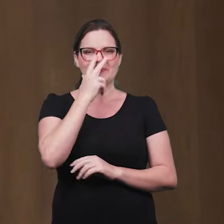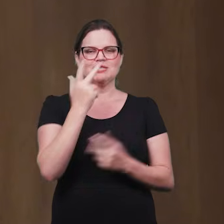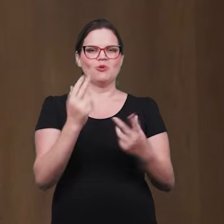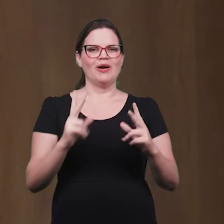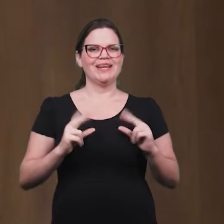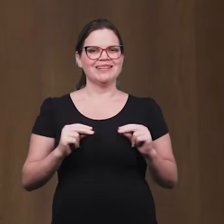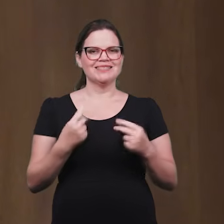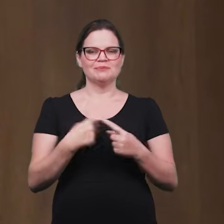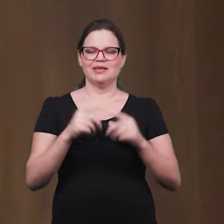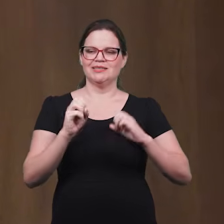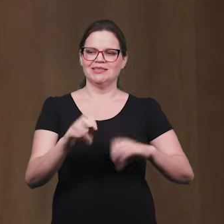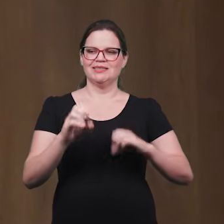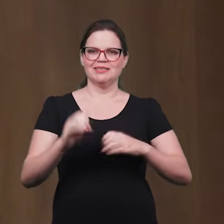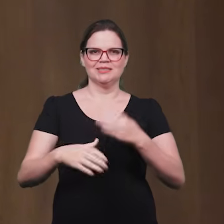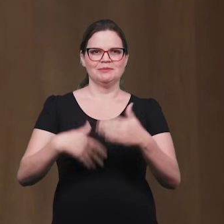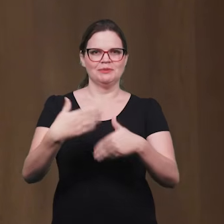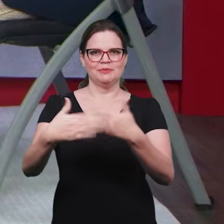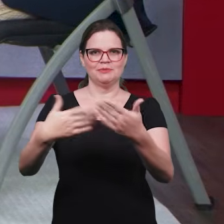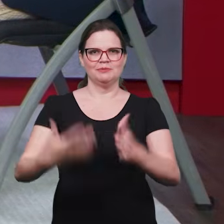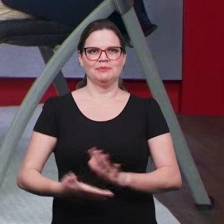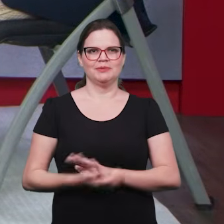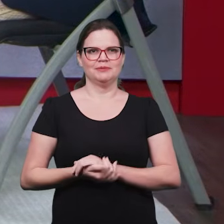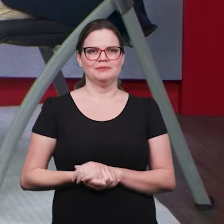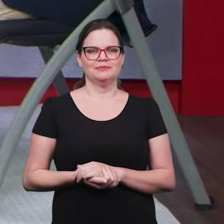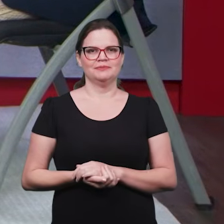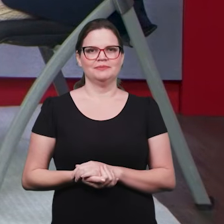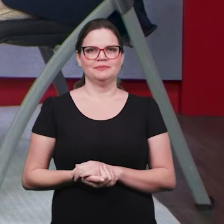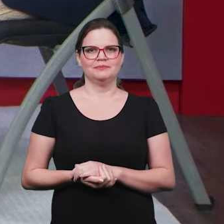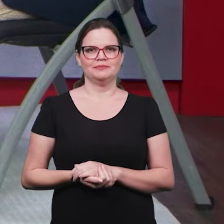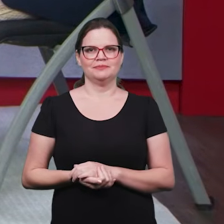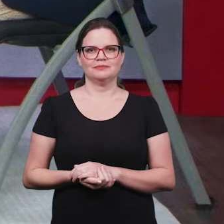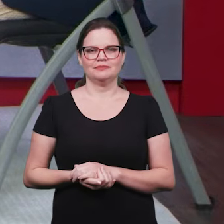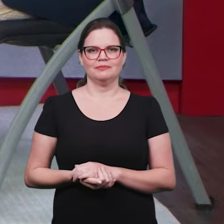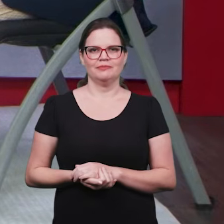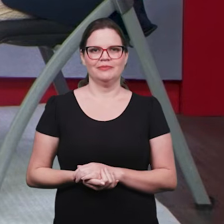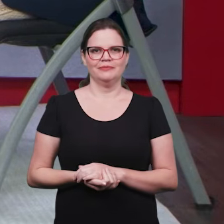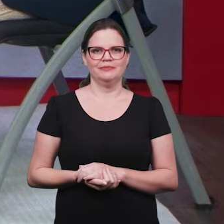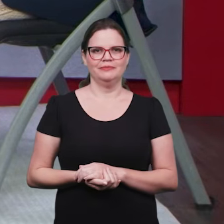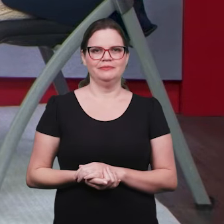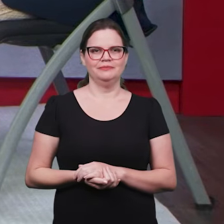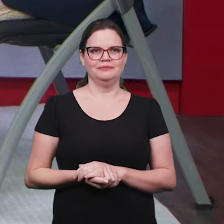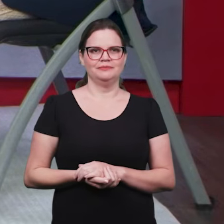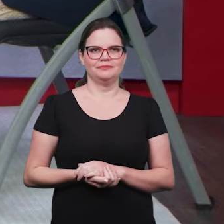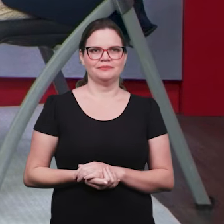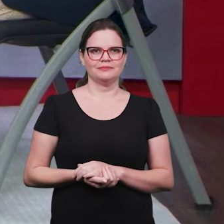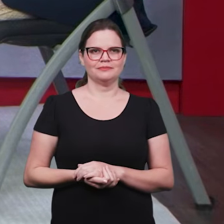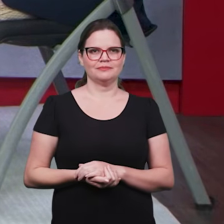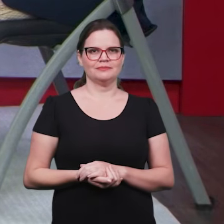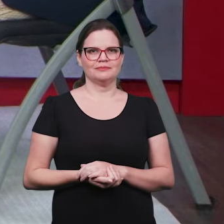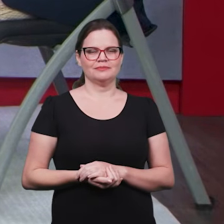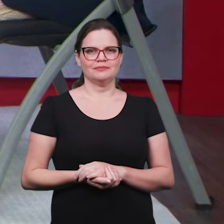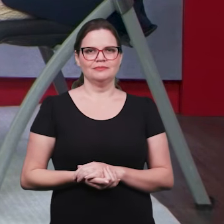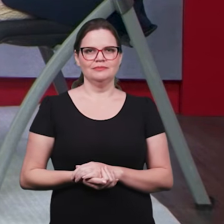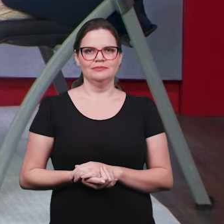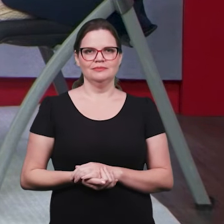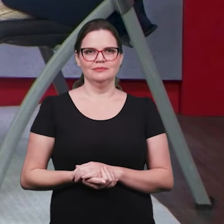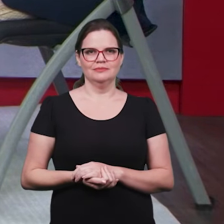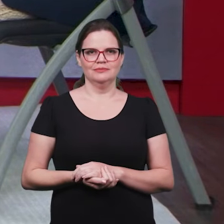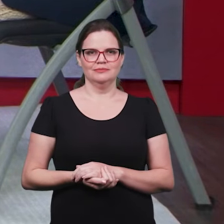a herança, a transmissão ali da herança. Слава Господу. Это передача наследия, духовного наследия от родителей к